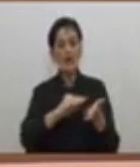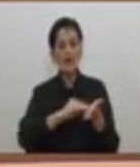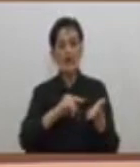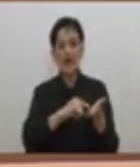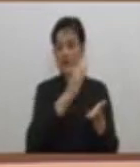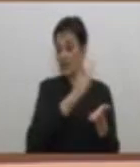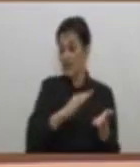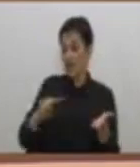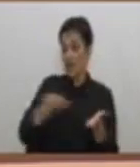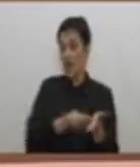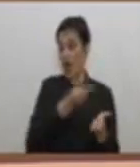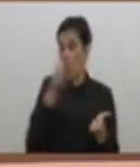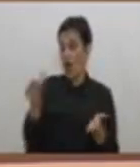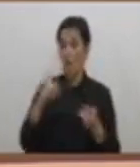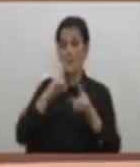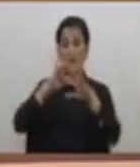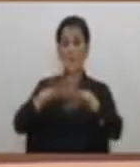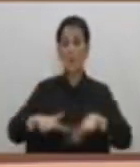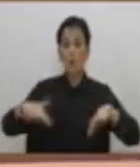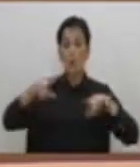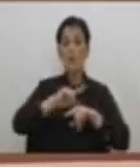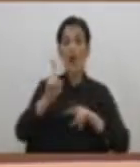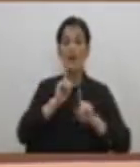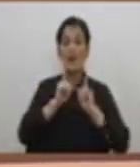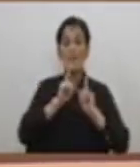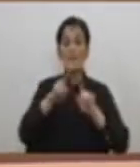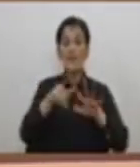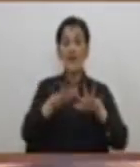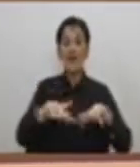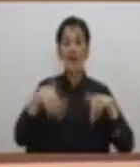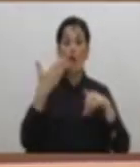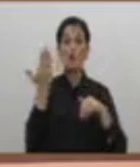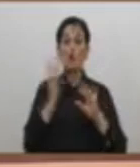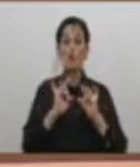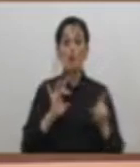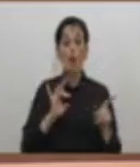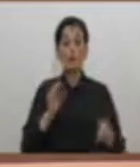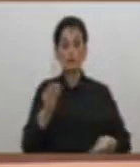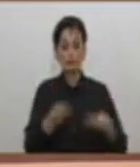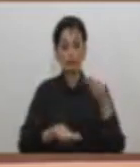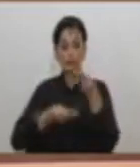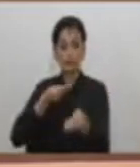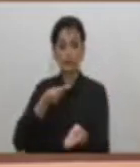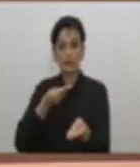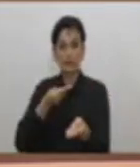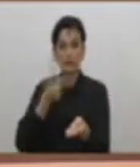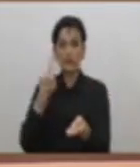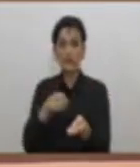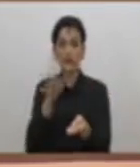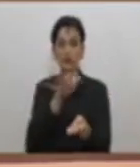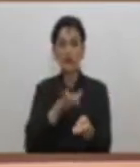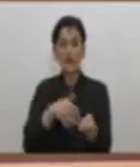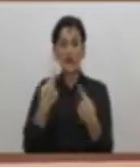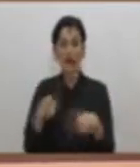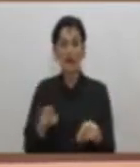გამოაგზავნოს პლენარულ სხდომაზე განსახილველად, მაგრამ პლენარულ სხდომაზე მოხსენებელმა წარმოადგინოს კანონპროექტის შინაარსობრივად